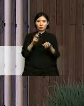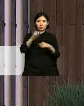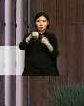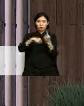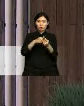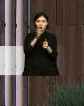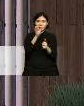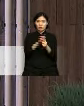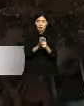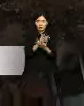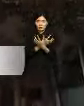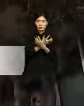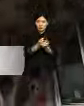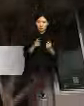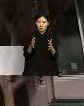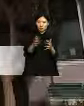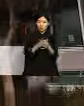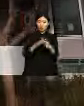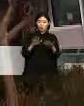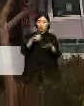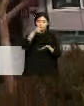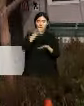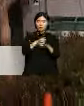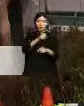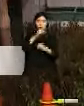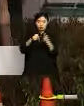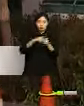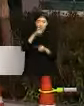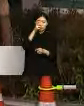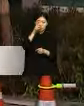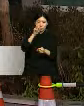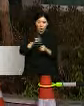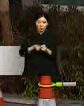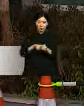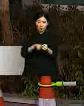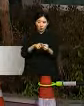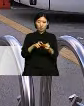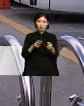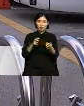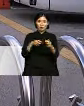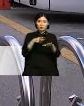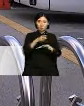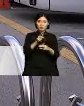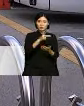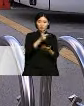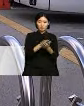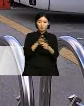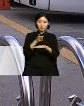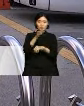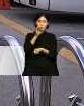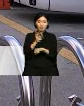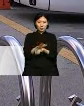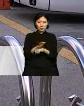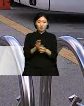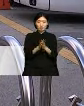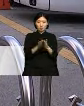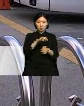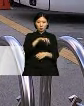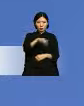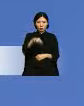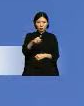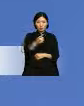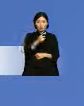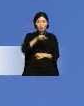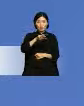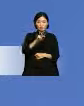관련 위탁 협약을 체결하고 올 연말 운행을 목표로 차고지 확보와 버스 구입 등에 나섭니다. 노선으로는